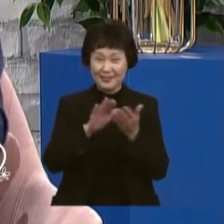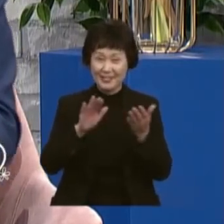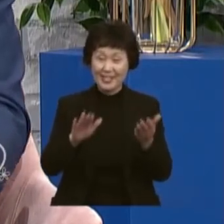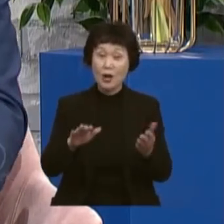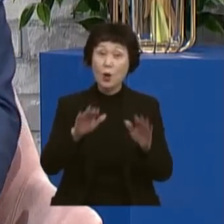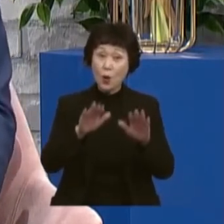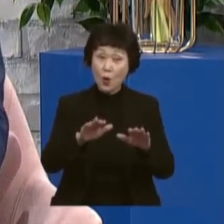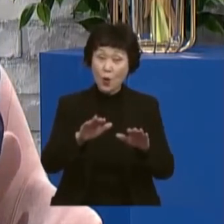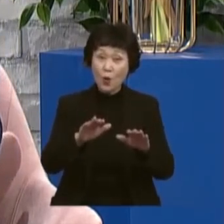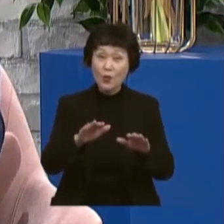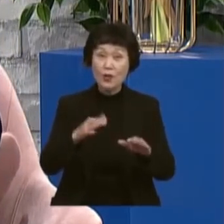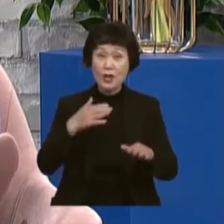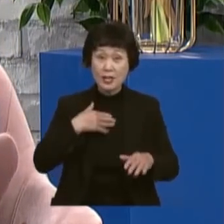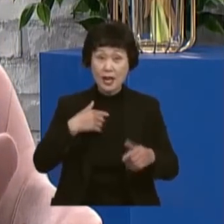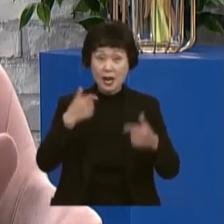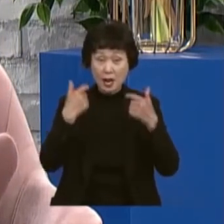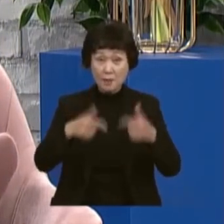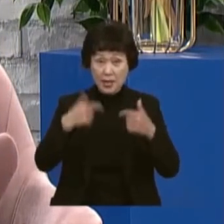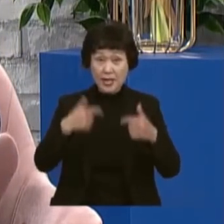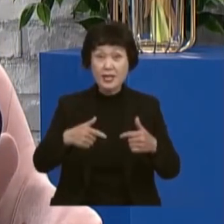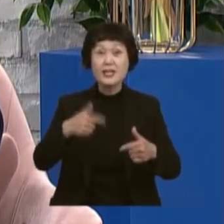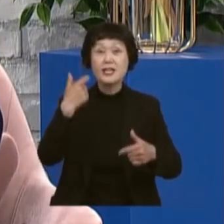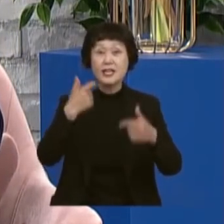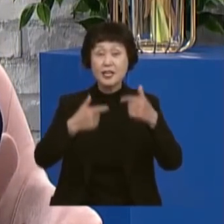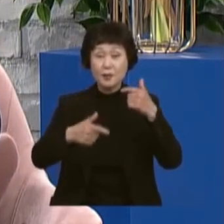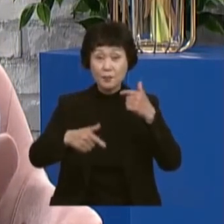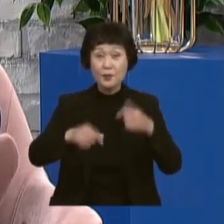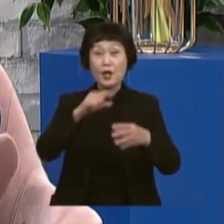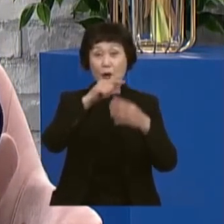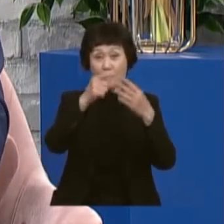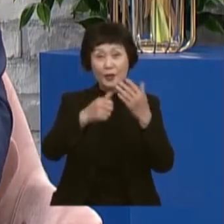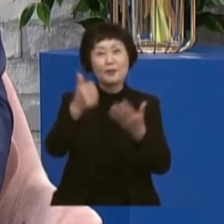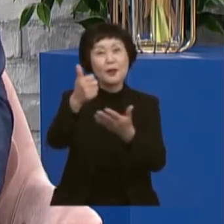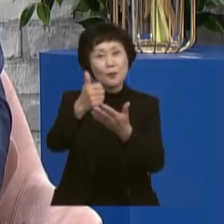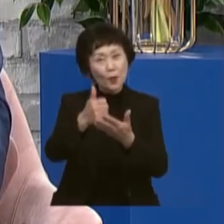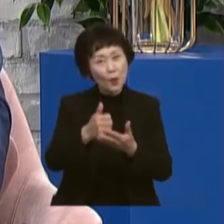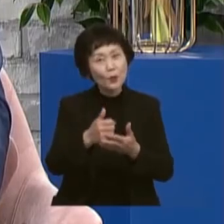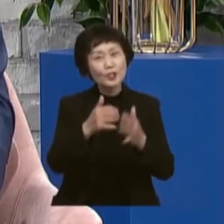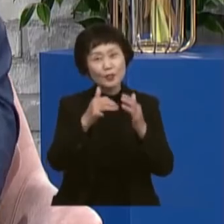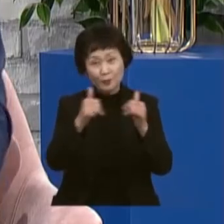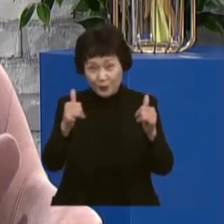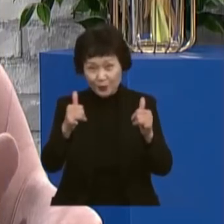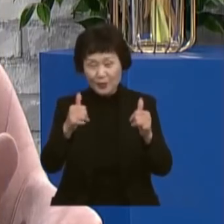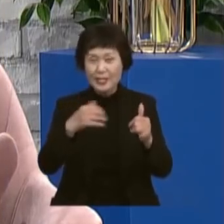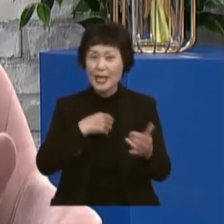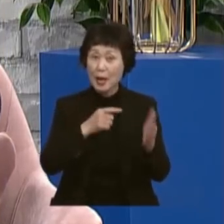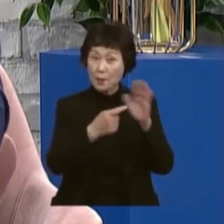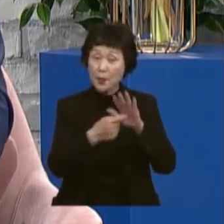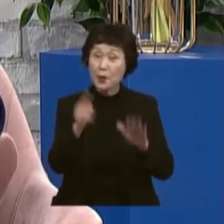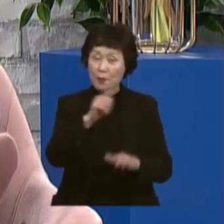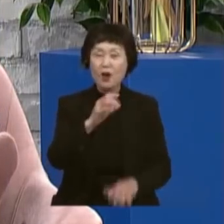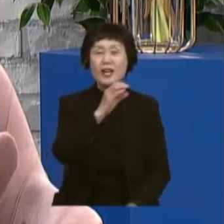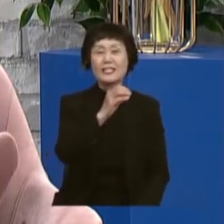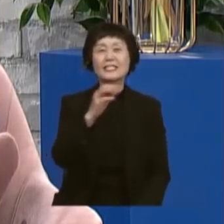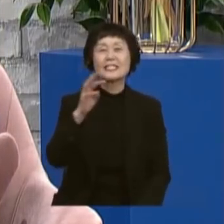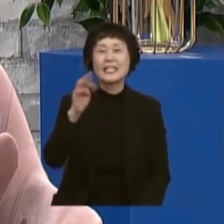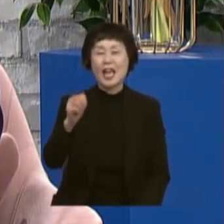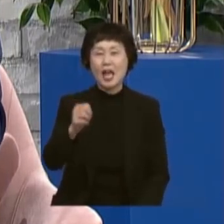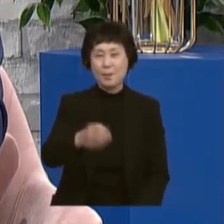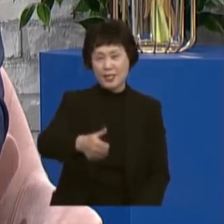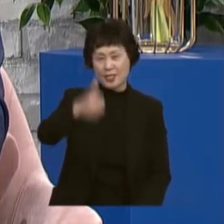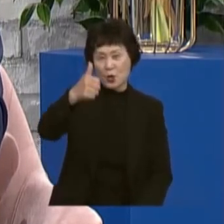오늘 네. 내가 매일 기쁘게 모신 분이 이야 네. 나 이렇게 얘기할래요. 네. CCM계 황제.